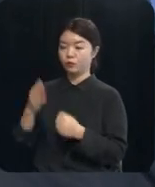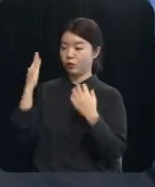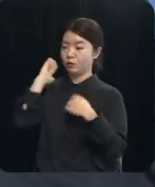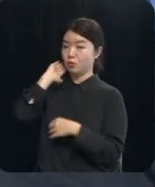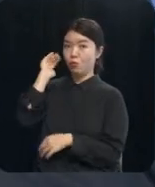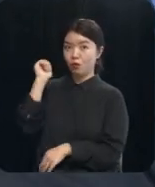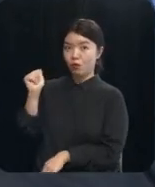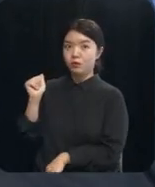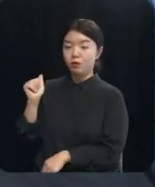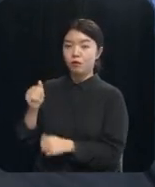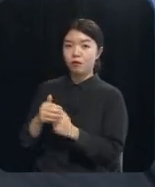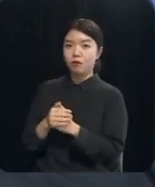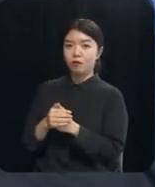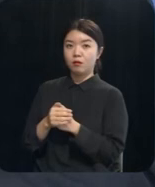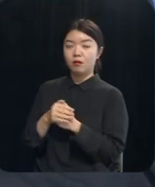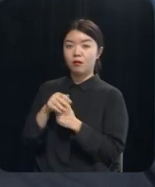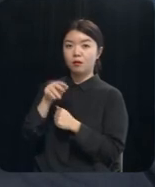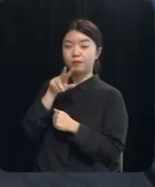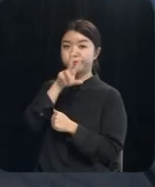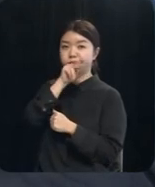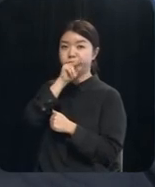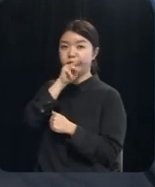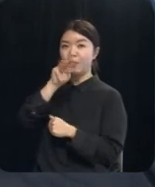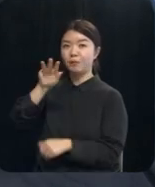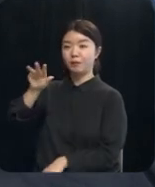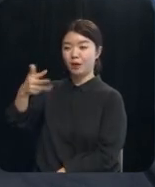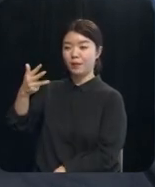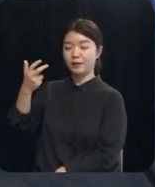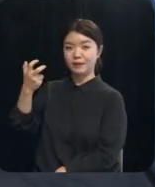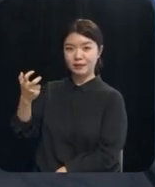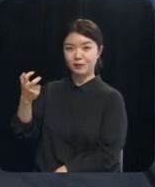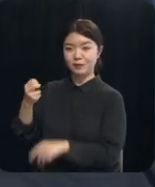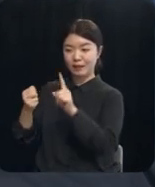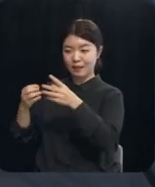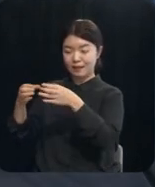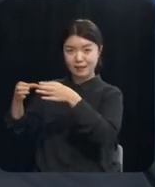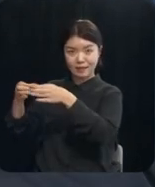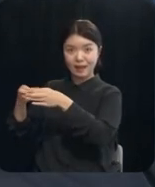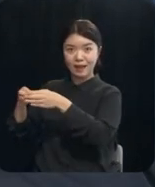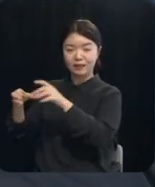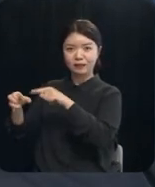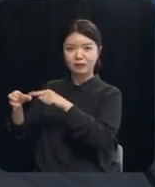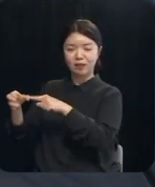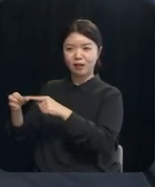대통령께서 대파한다니 875원이 합리적인 가격이다라고 얘기했습니다.